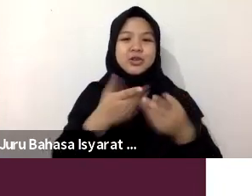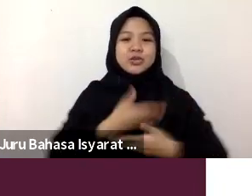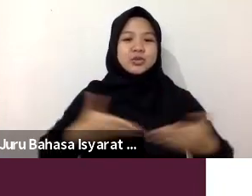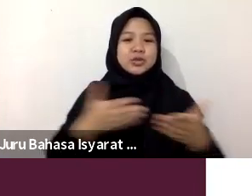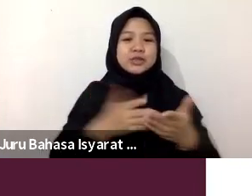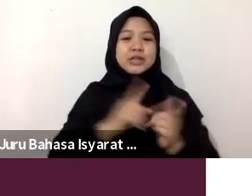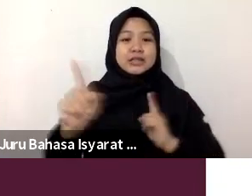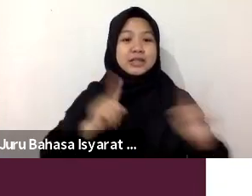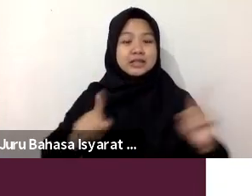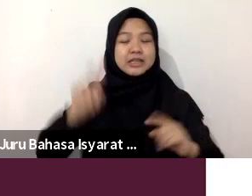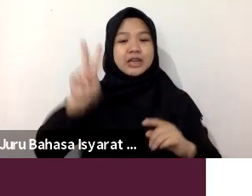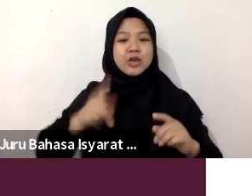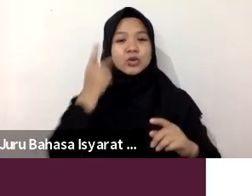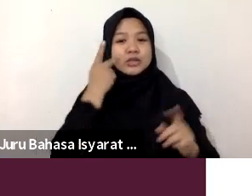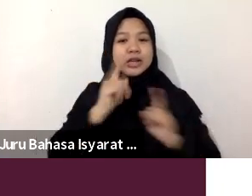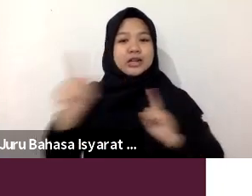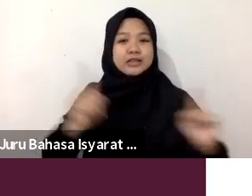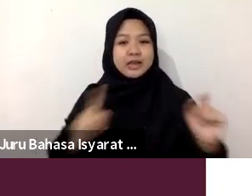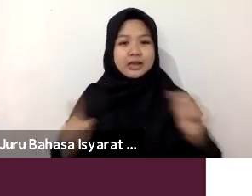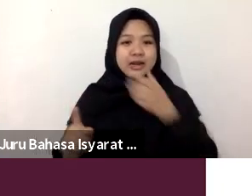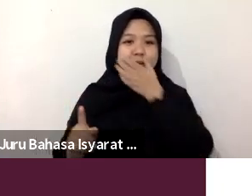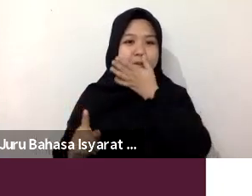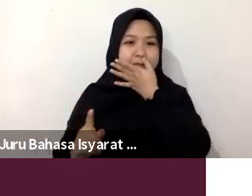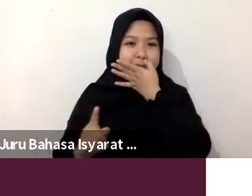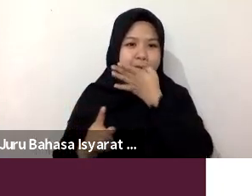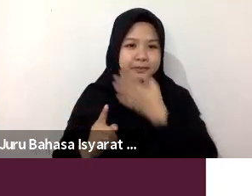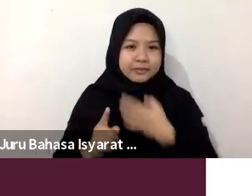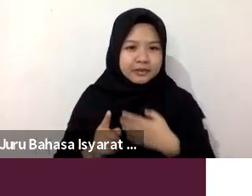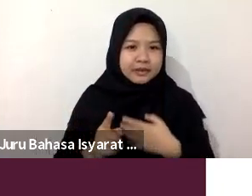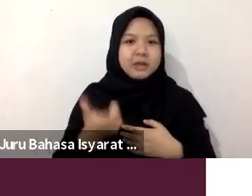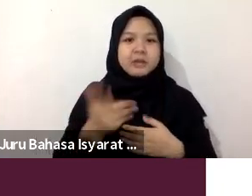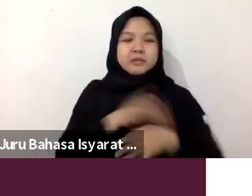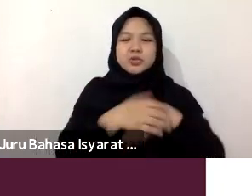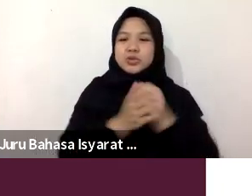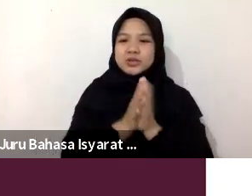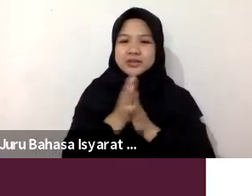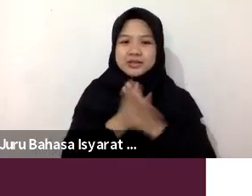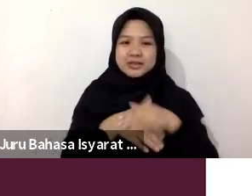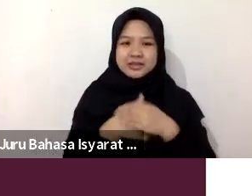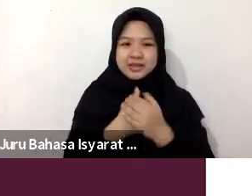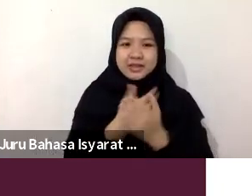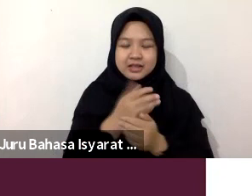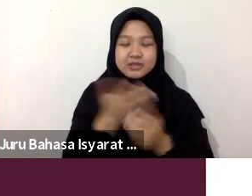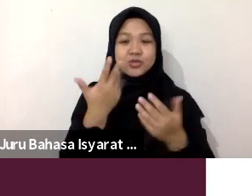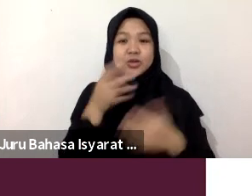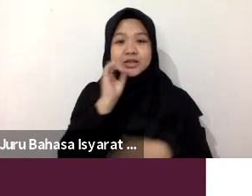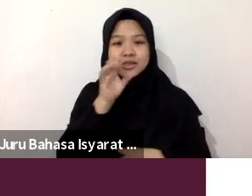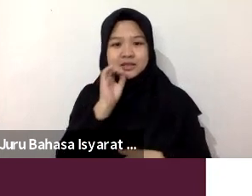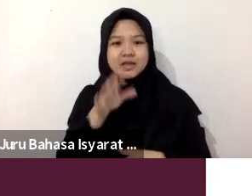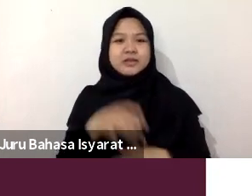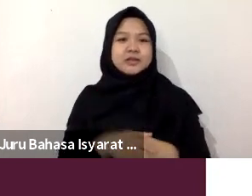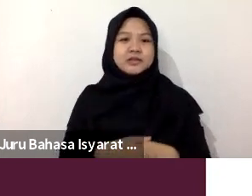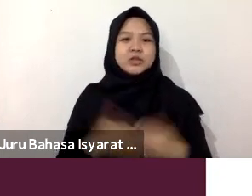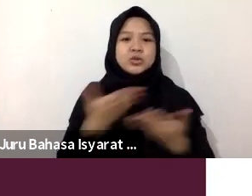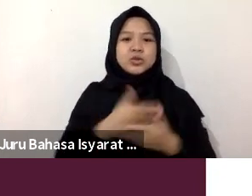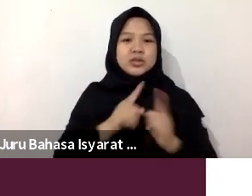harus menjaga jarak. Nanti mungkin ada satu-satunya, tetapi ada apa? Dijelaskan. Kemudian mencuci tangan. Jadi